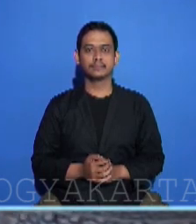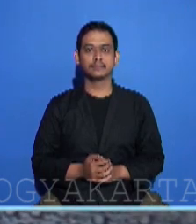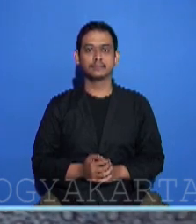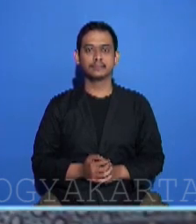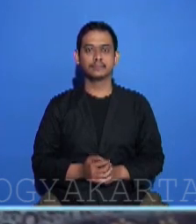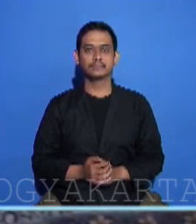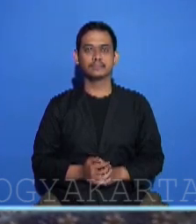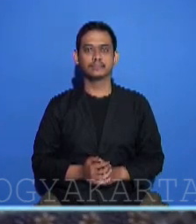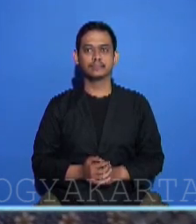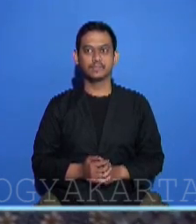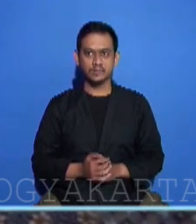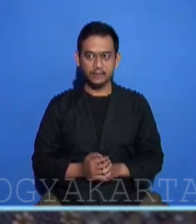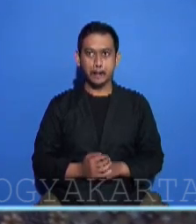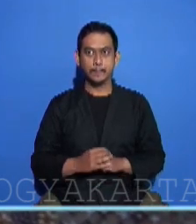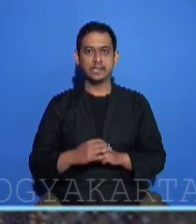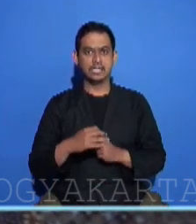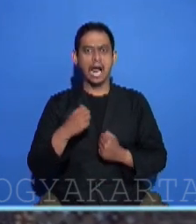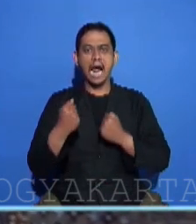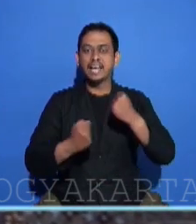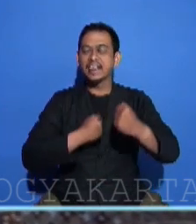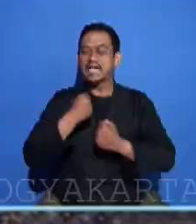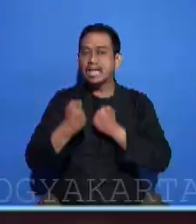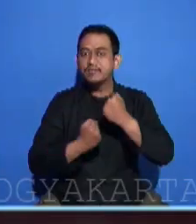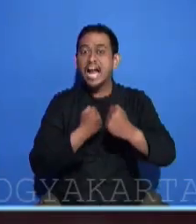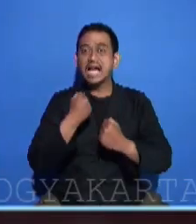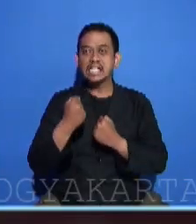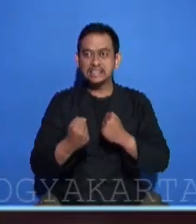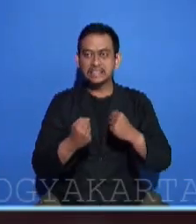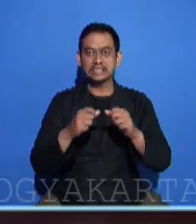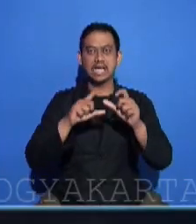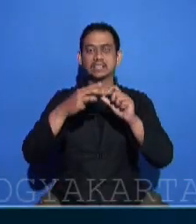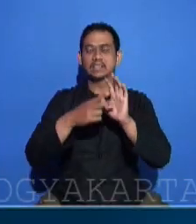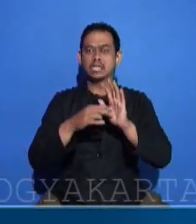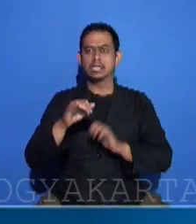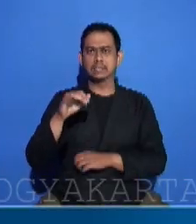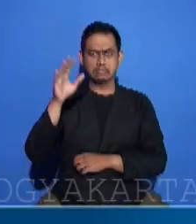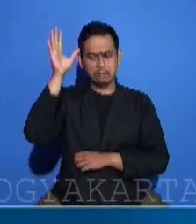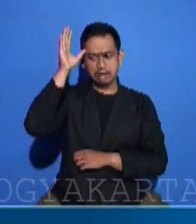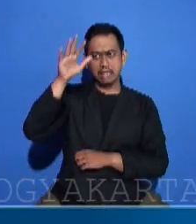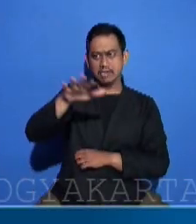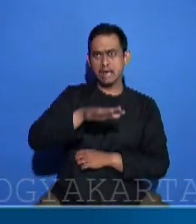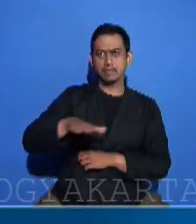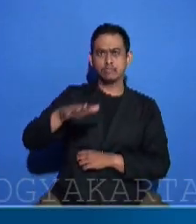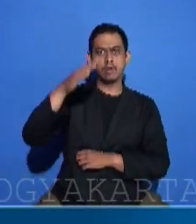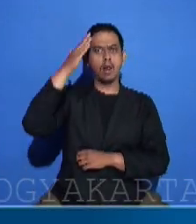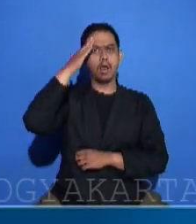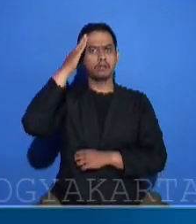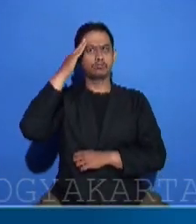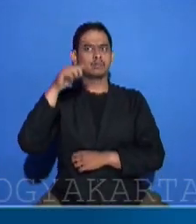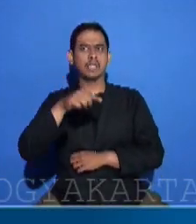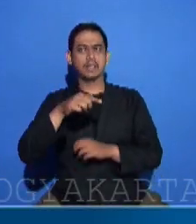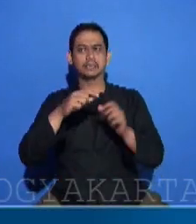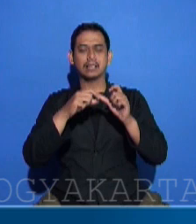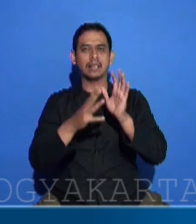Lepas dari memang aktivitas saya dulu ya bergerak di isu lingkungan, dan saya banyak tahu hal tentang bagaimana pengelolaan sumber daya alam di Indonesia